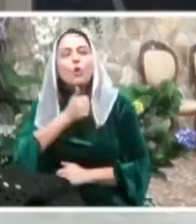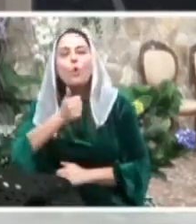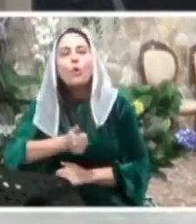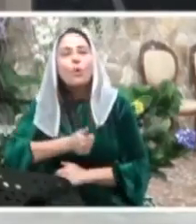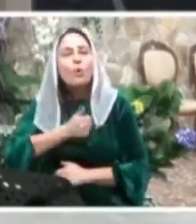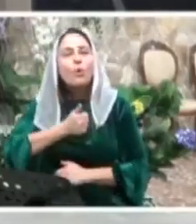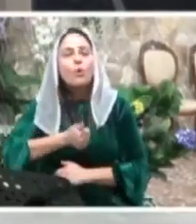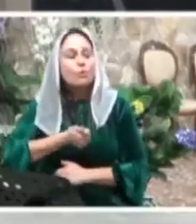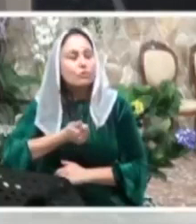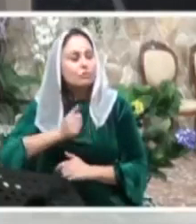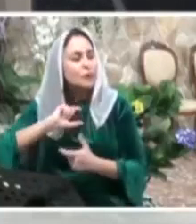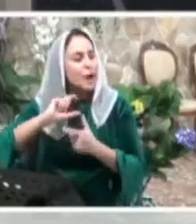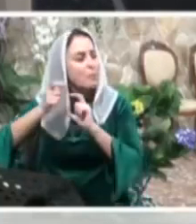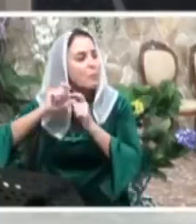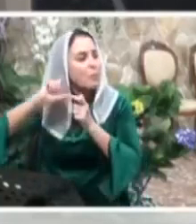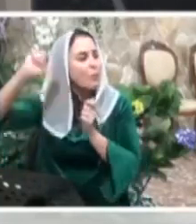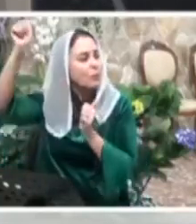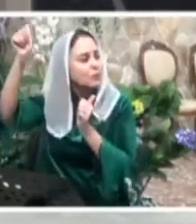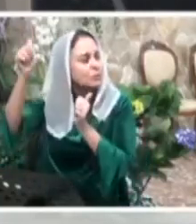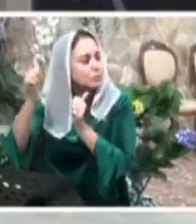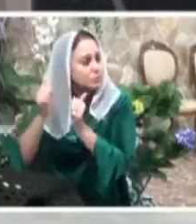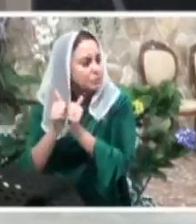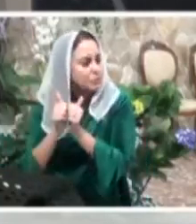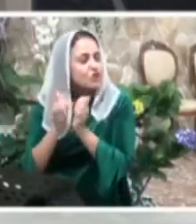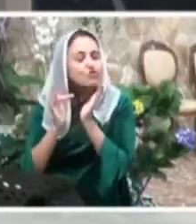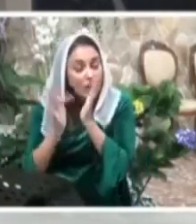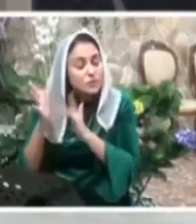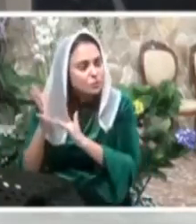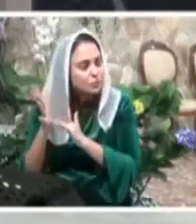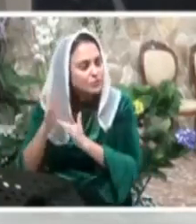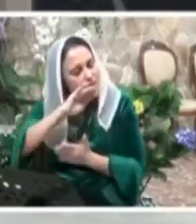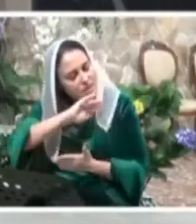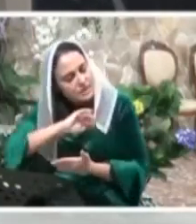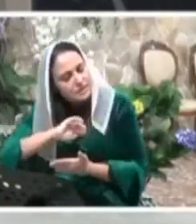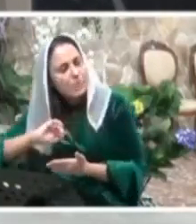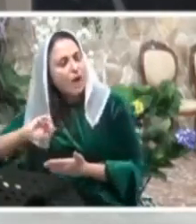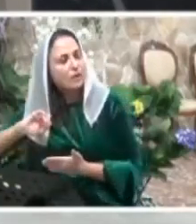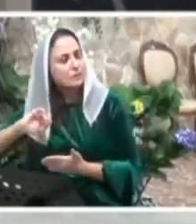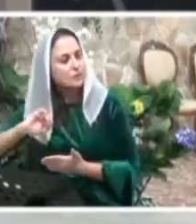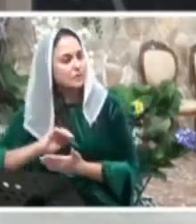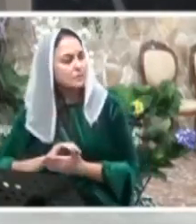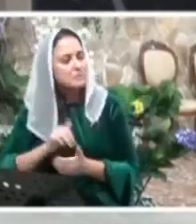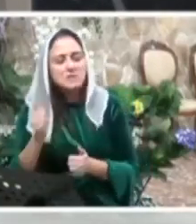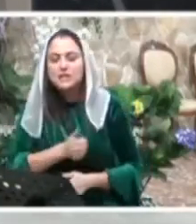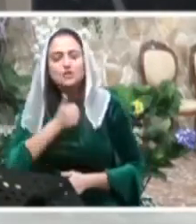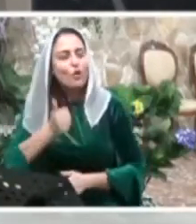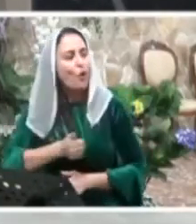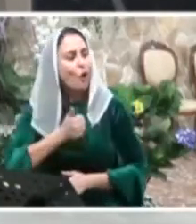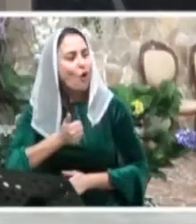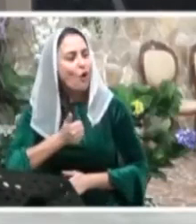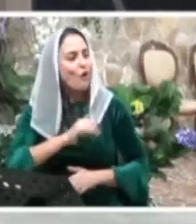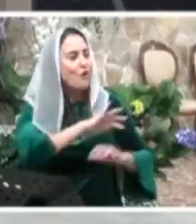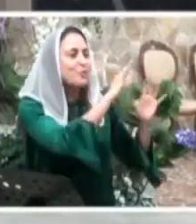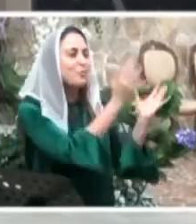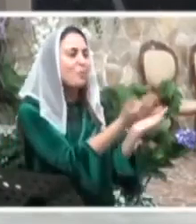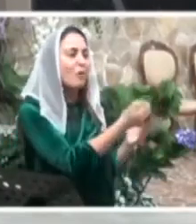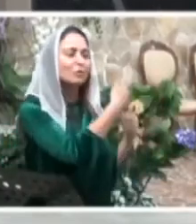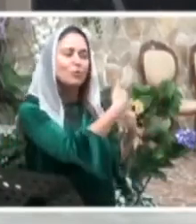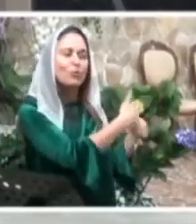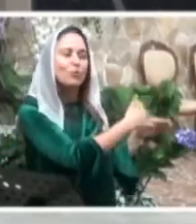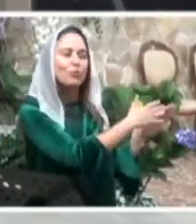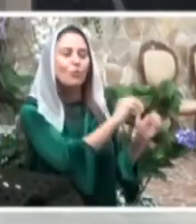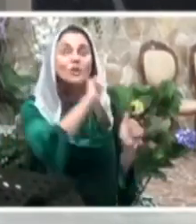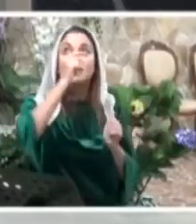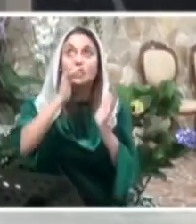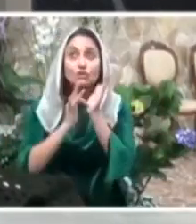solo. Gesù, in disparte, da solo con il